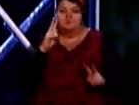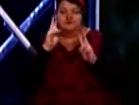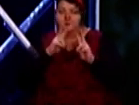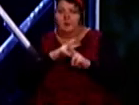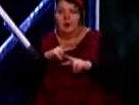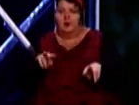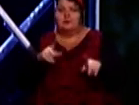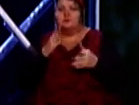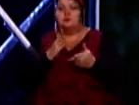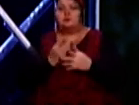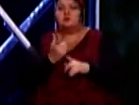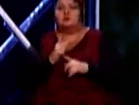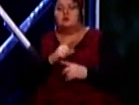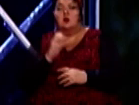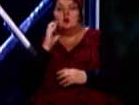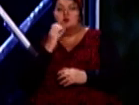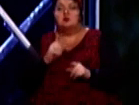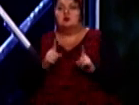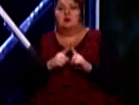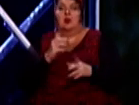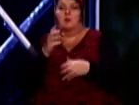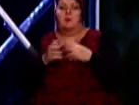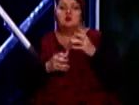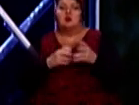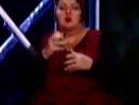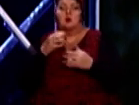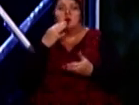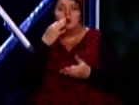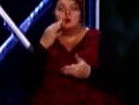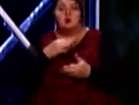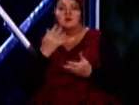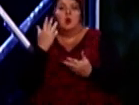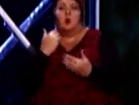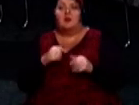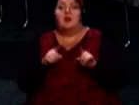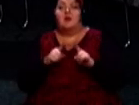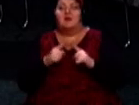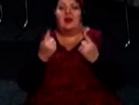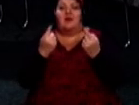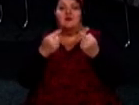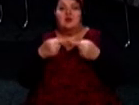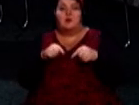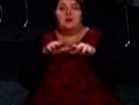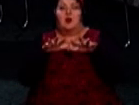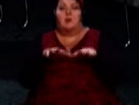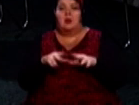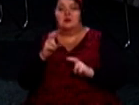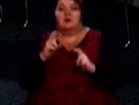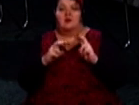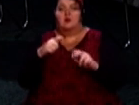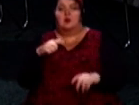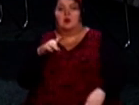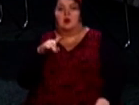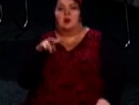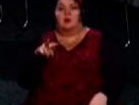досить серйозні такі міжнародні досвіди, коли в такі депресивні місця, як завод ГРЛ,